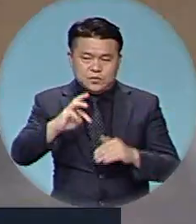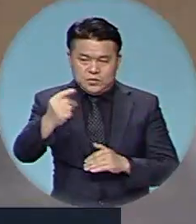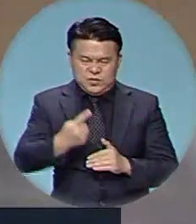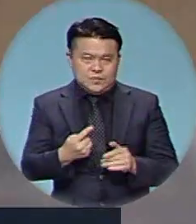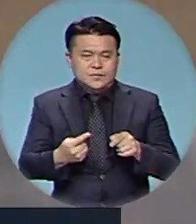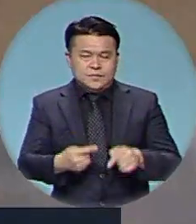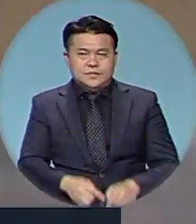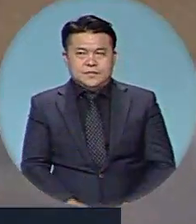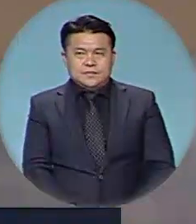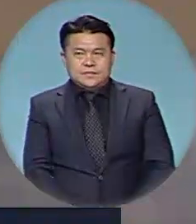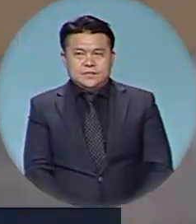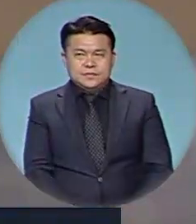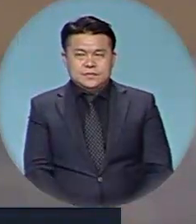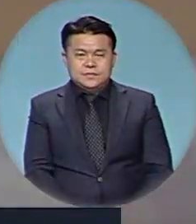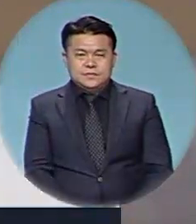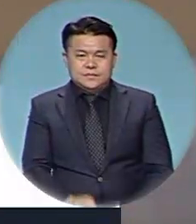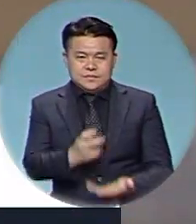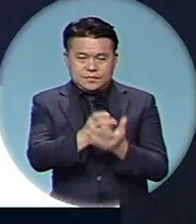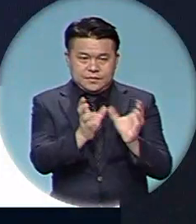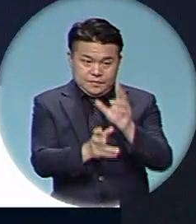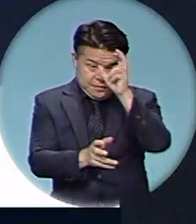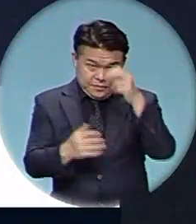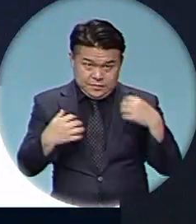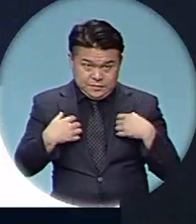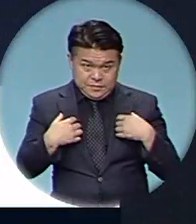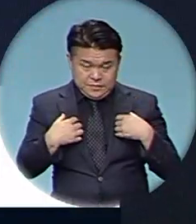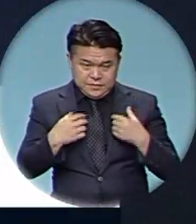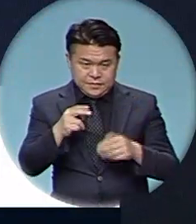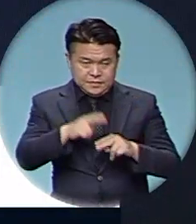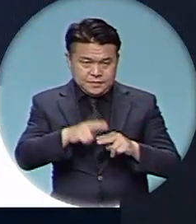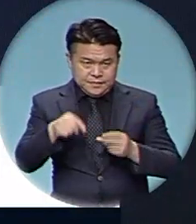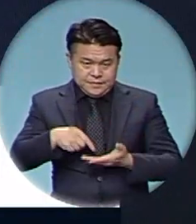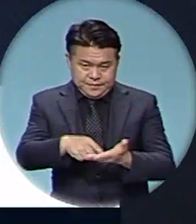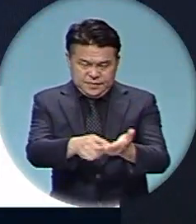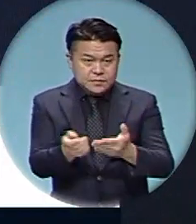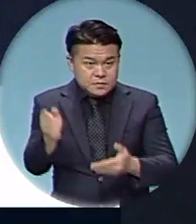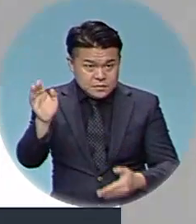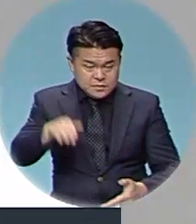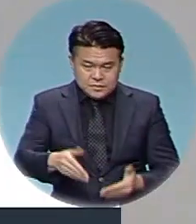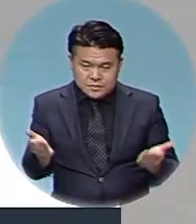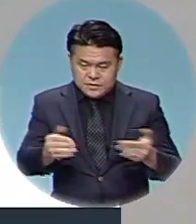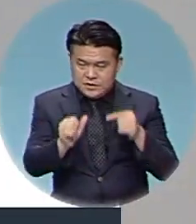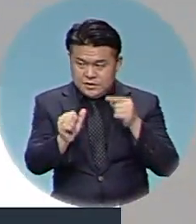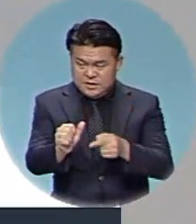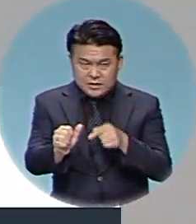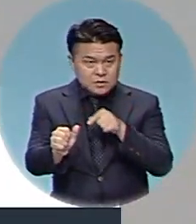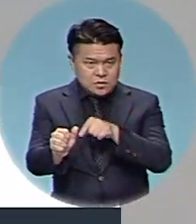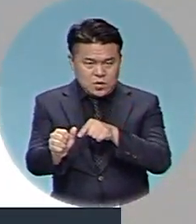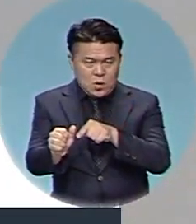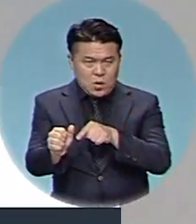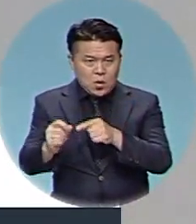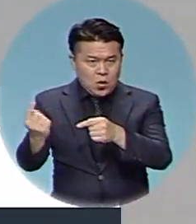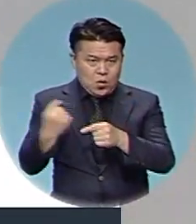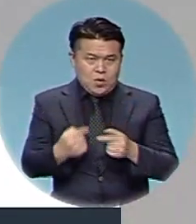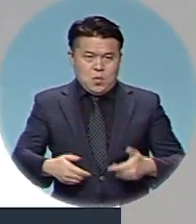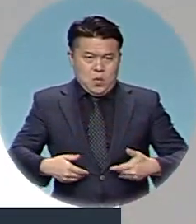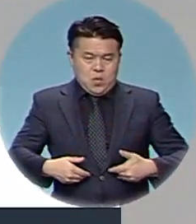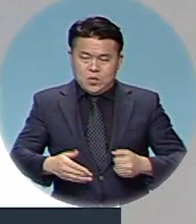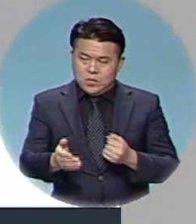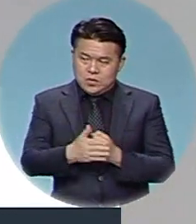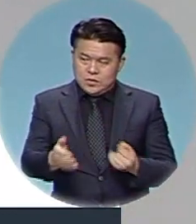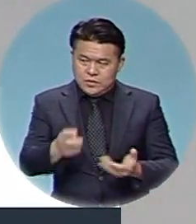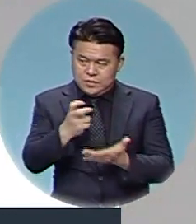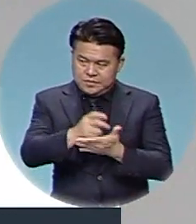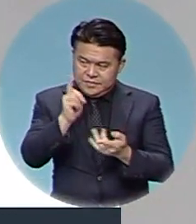복귀했다고 밝혔습니다. 법무부와 경찰청은 사직서를 제출하더라도 업무 개시 명령 대상이 될수 있다며